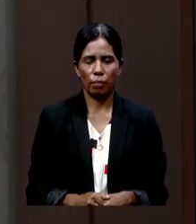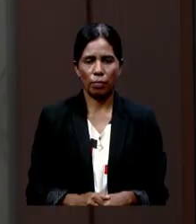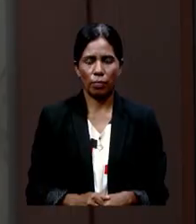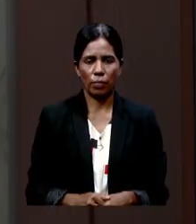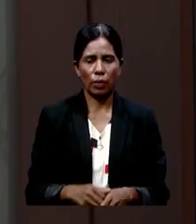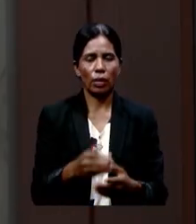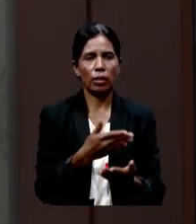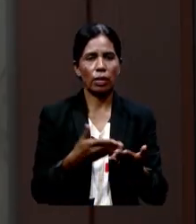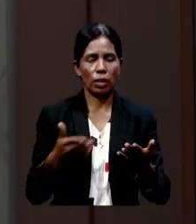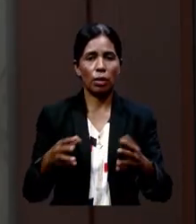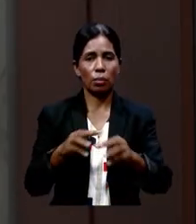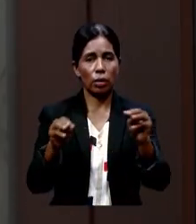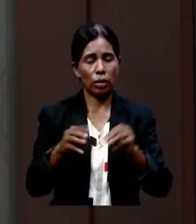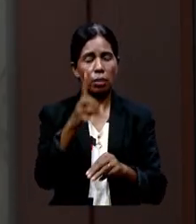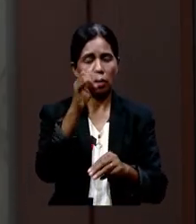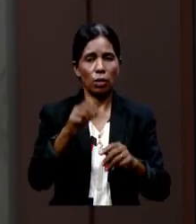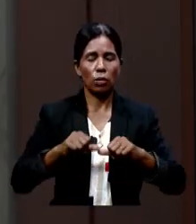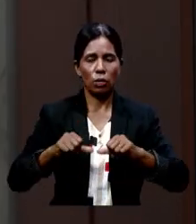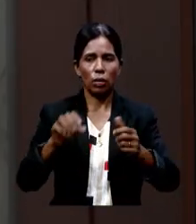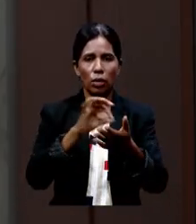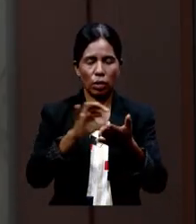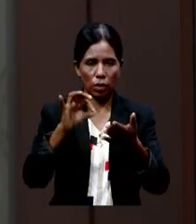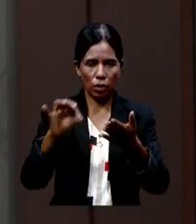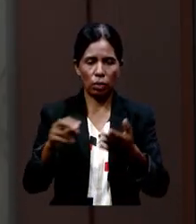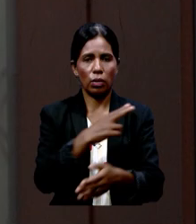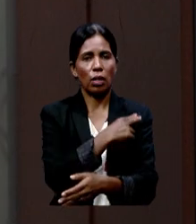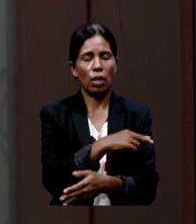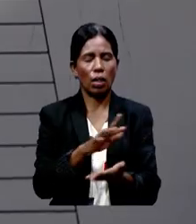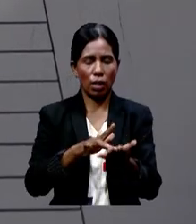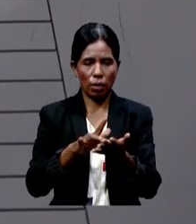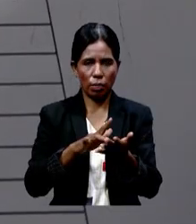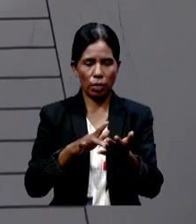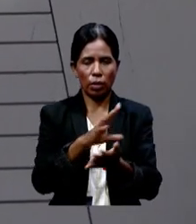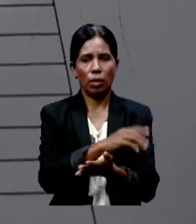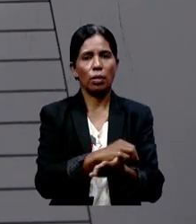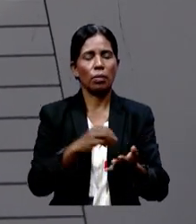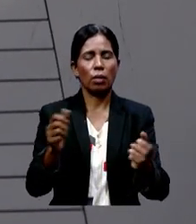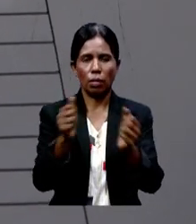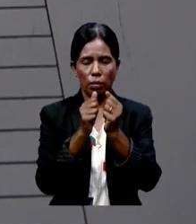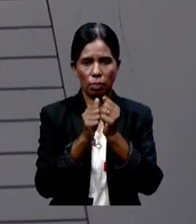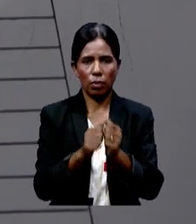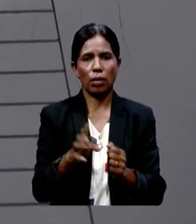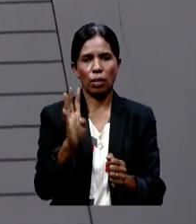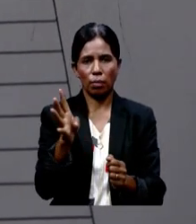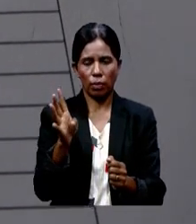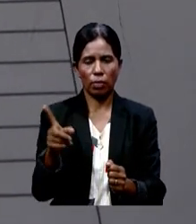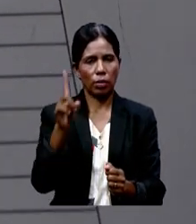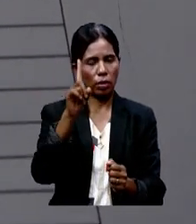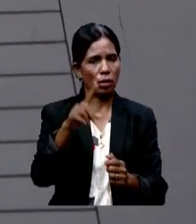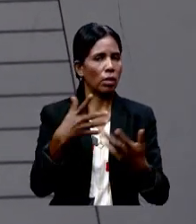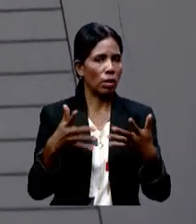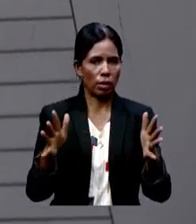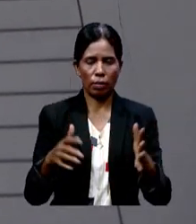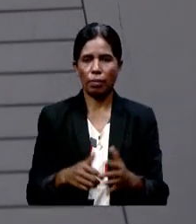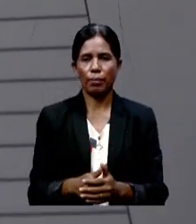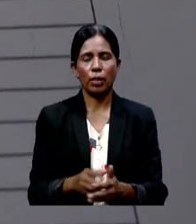Fasilidade de saúde município de Dili continua a resistir em moruk necessário, vital no essencial a mutuk item hatnulu resin ida laiha.